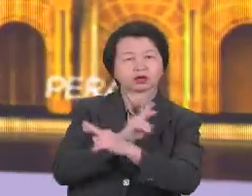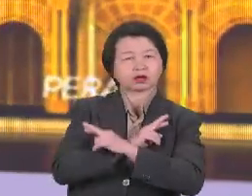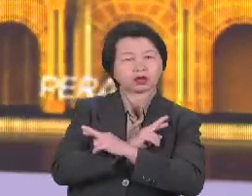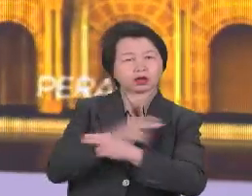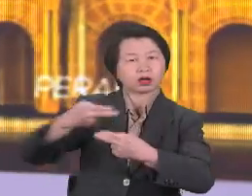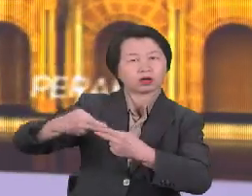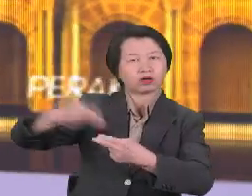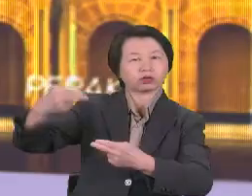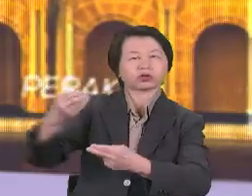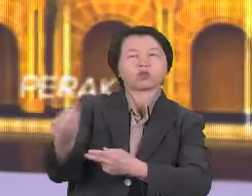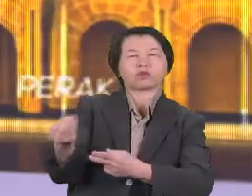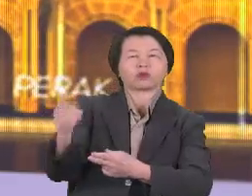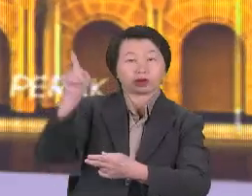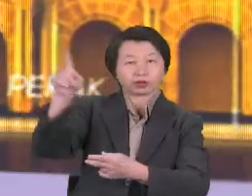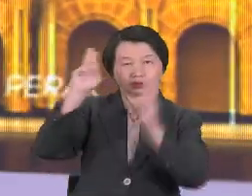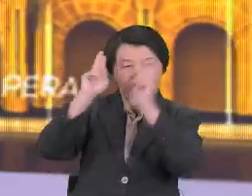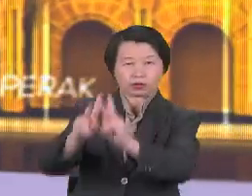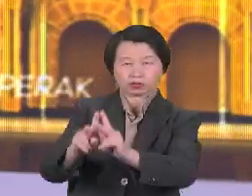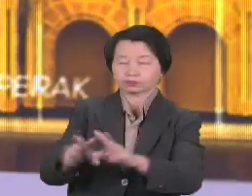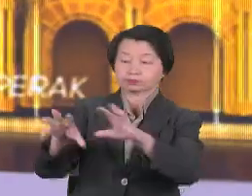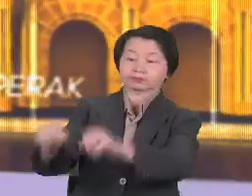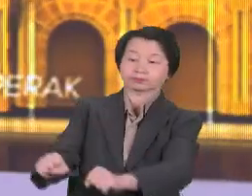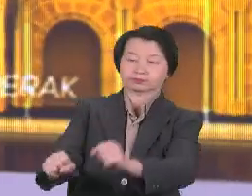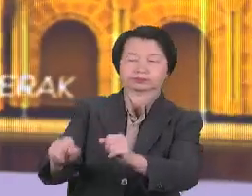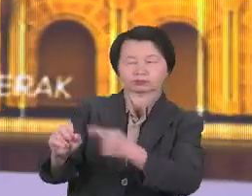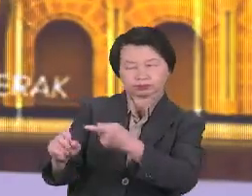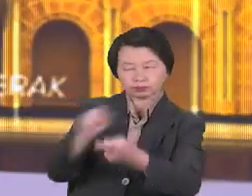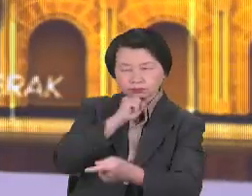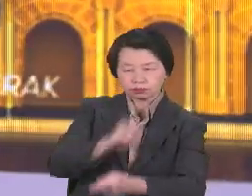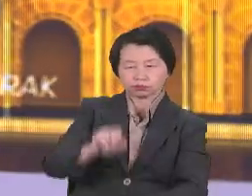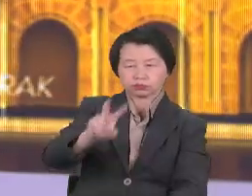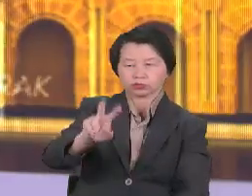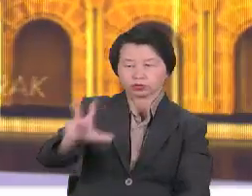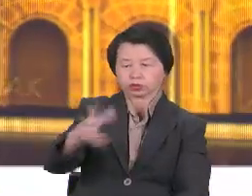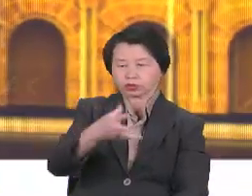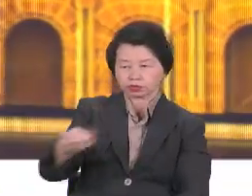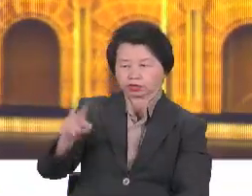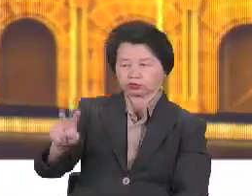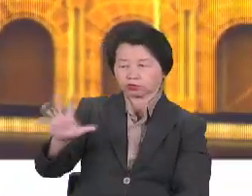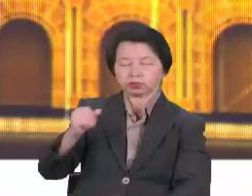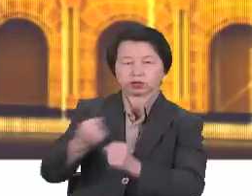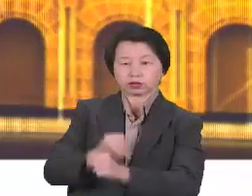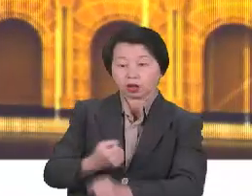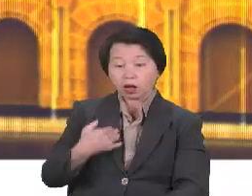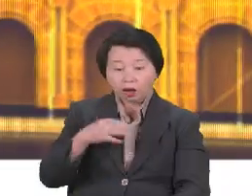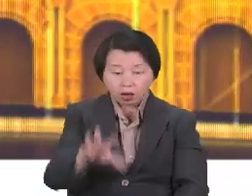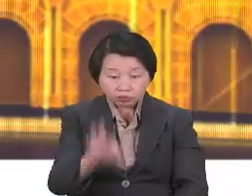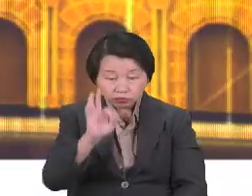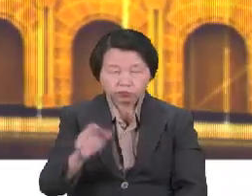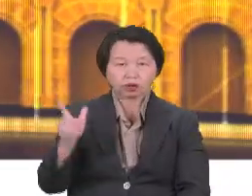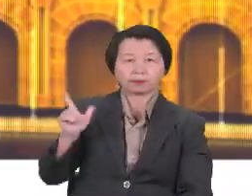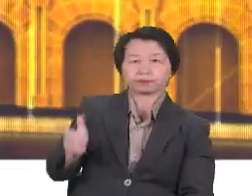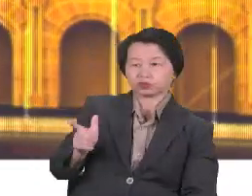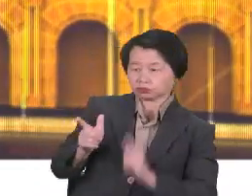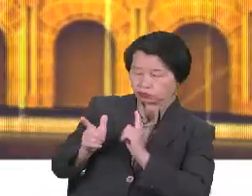sebuah hotel bajet di Kuantan selain penahanan suspek berusia 23 dan 25 tahun itu turut ditemukan Sepucuk pistol